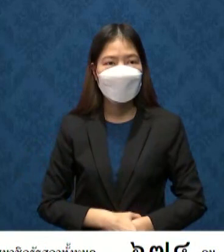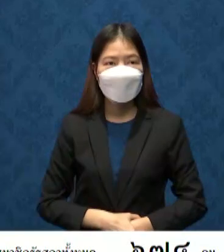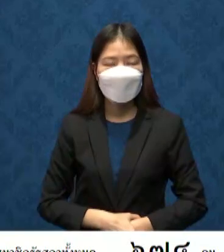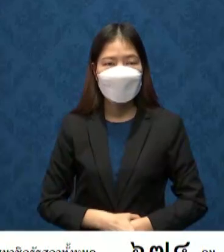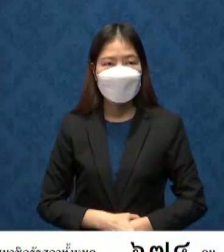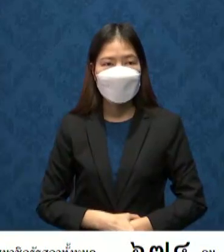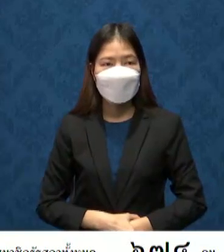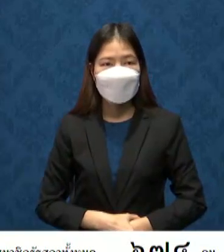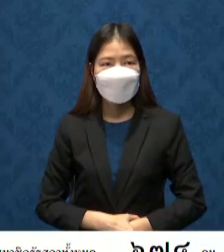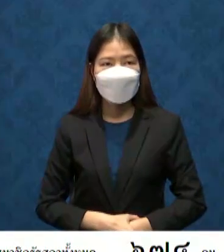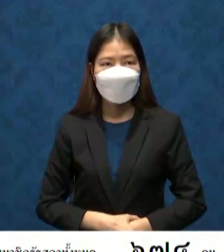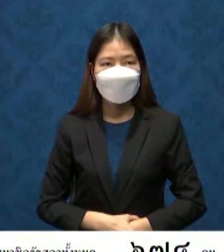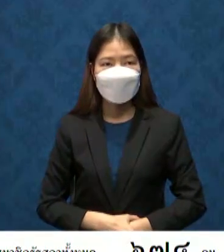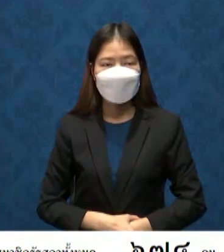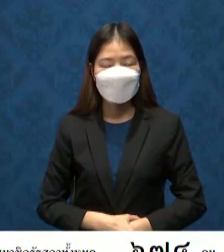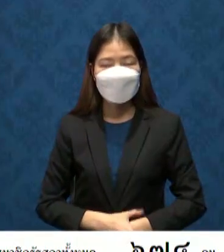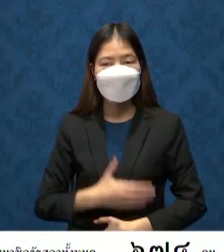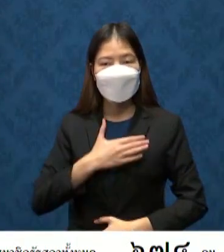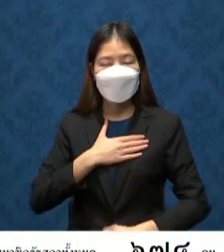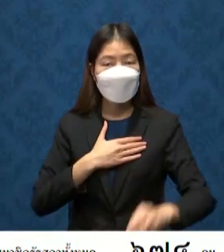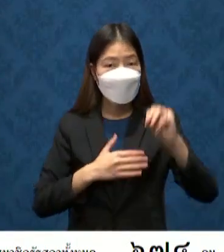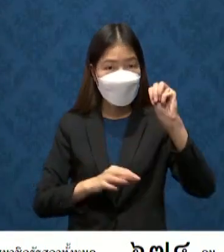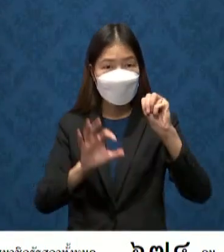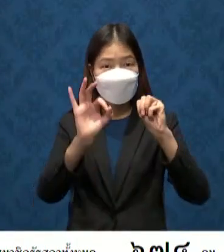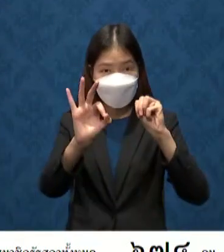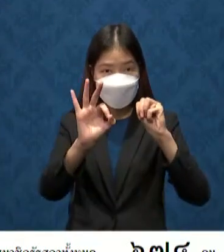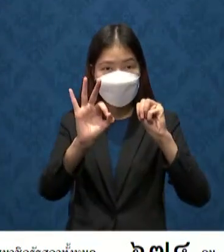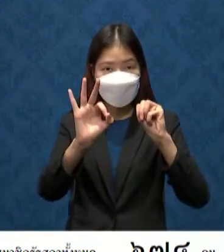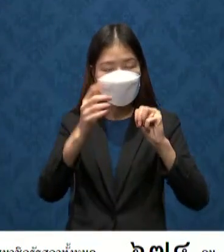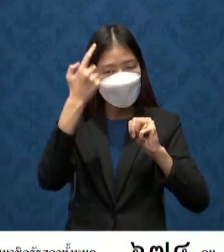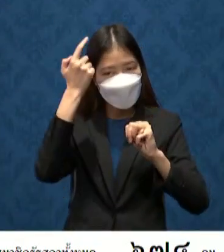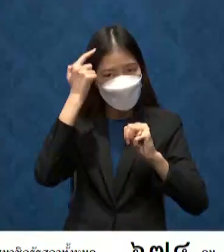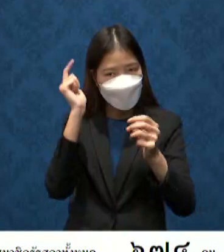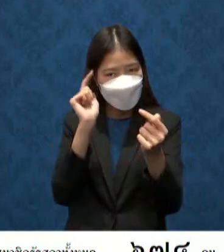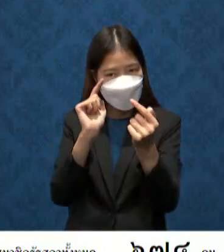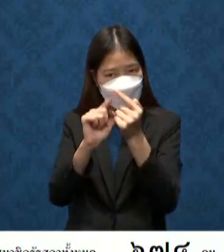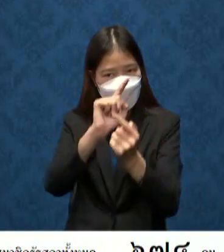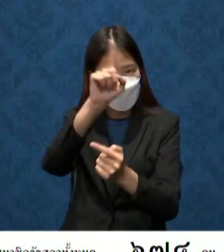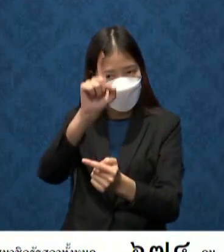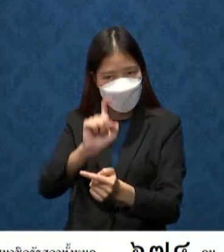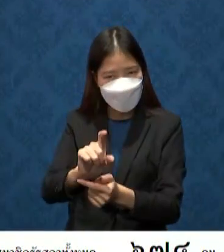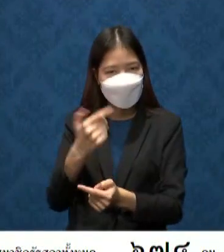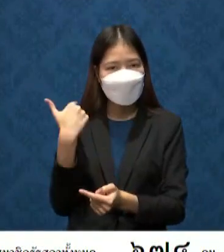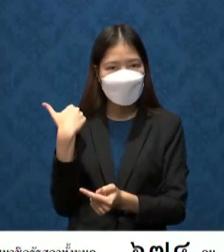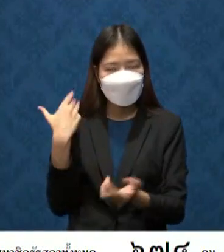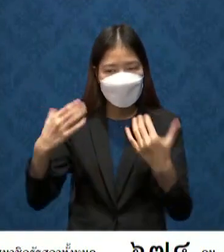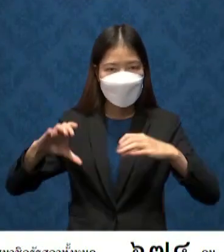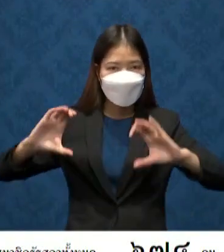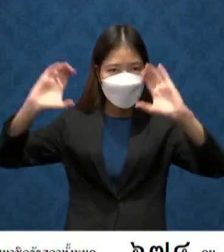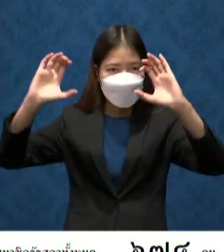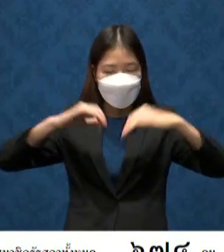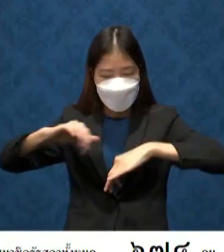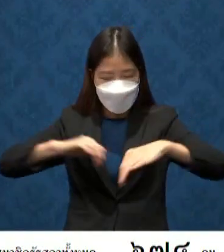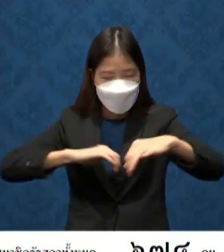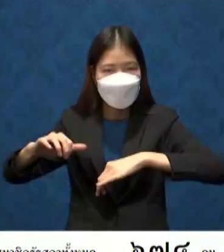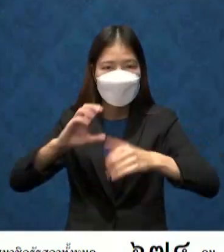ธานครับมาตรา9น่ะผมขอตั้งเป็นข้อสังเกตไว้ว่ารัฐต้องจัดการศึกษ